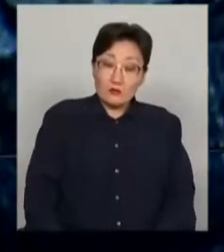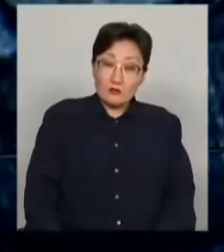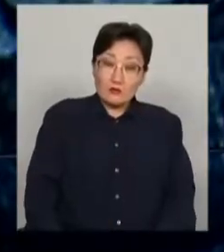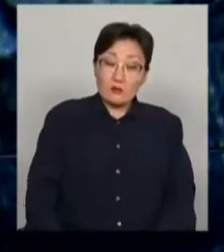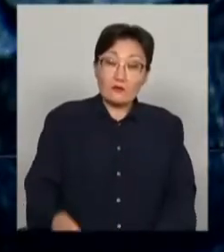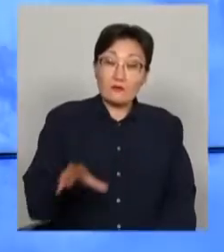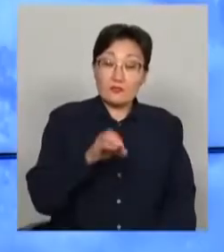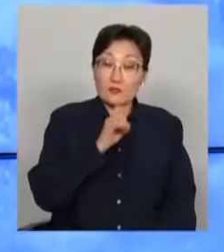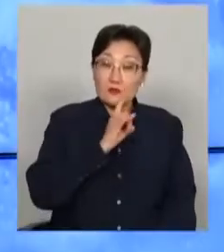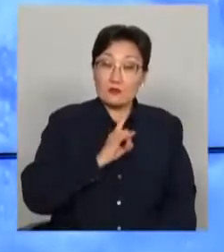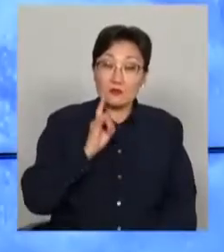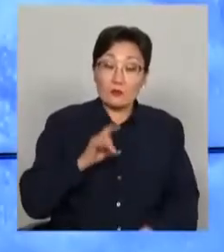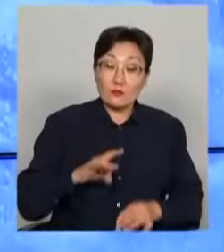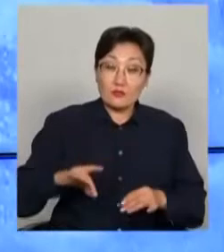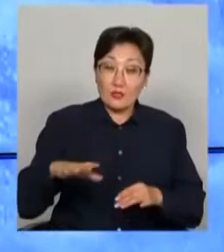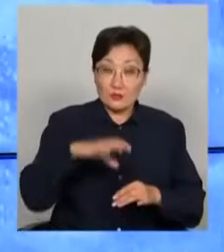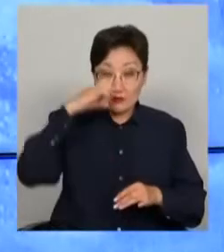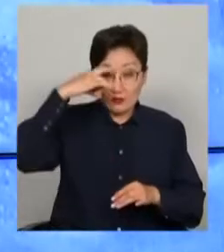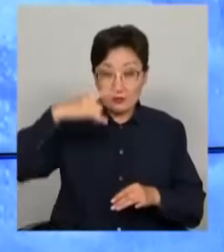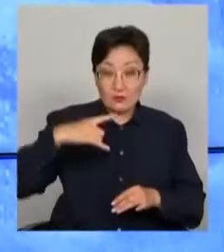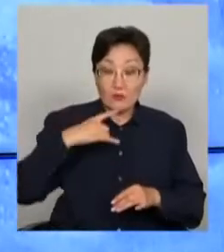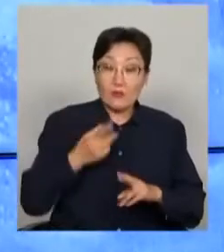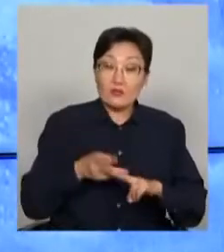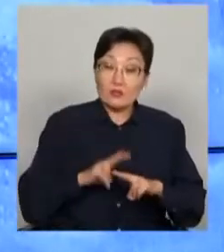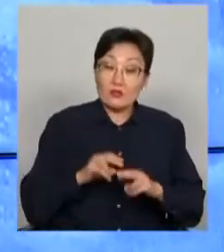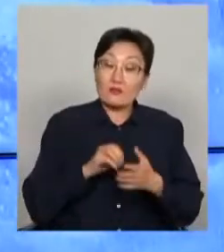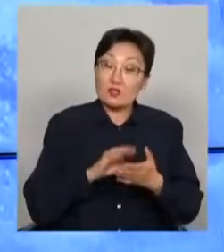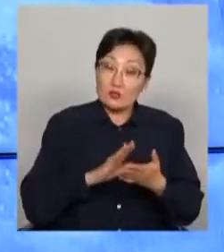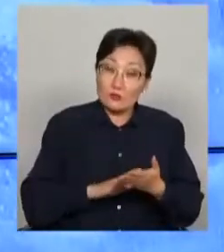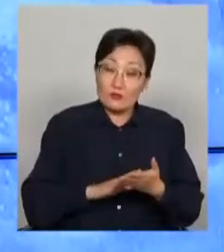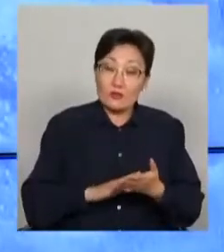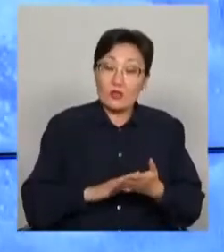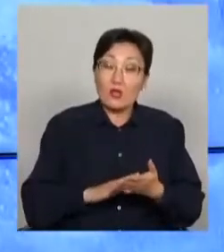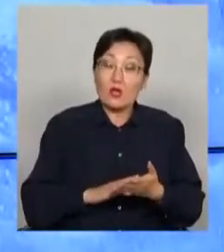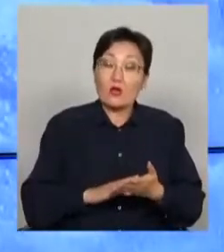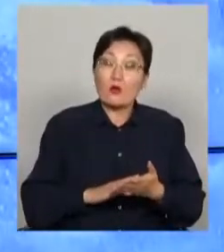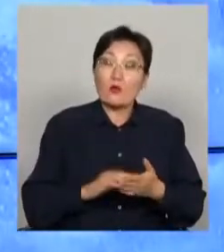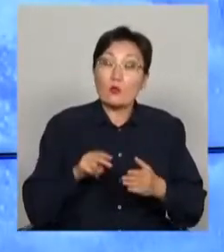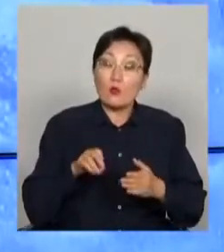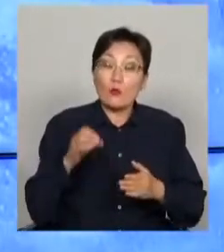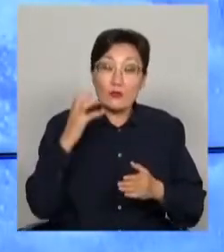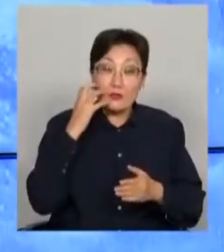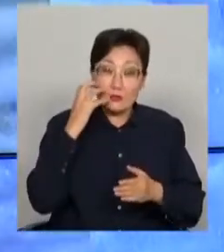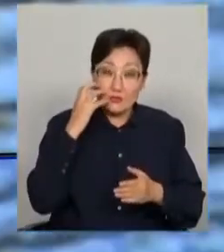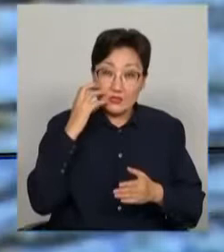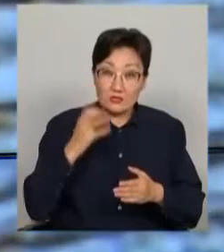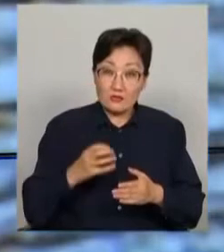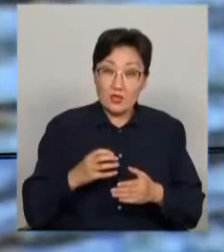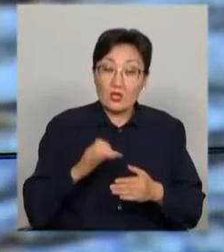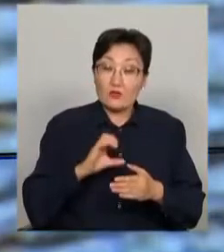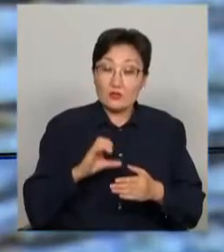Все женщины в Республике Казахстан, которые зарегистрировались на диспансерном учете по беременности,